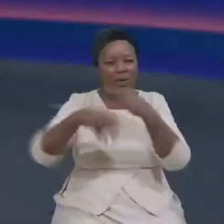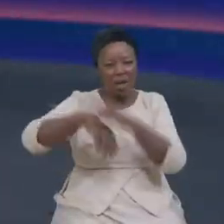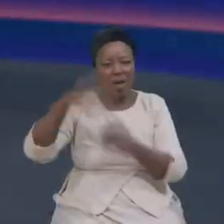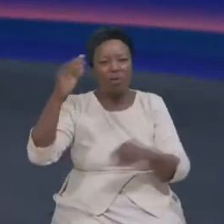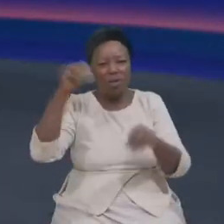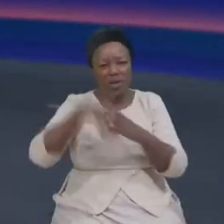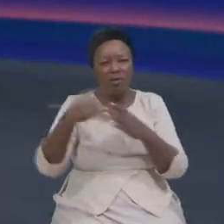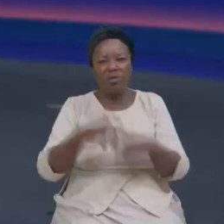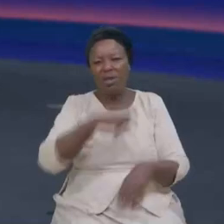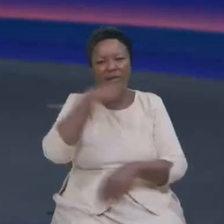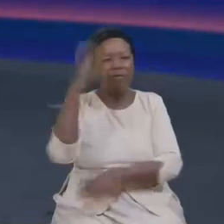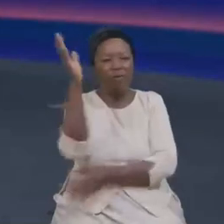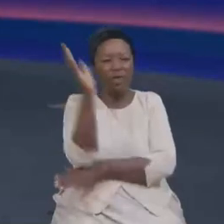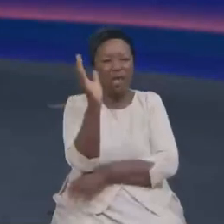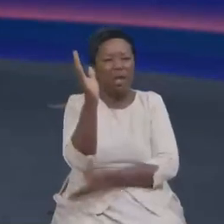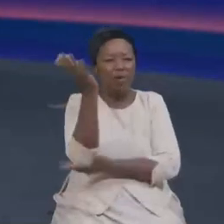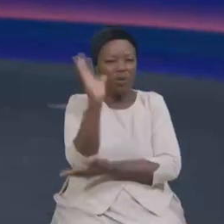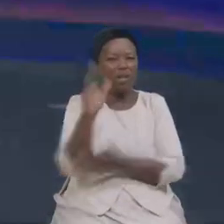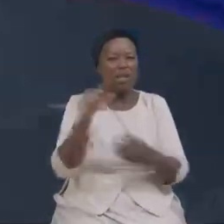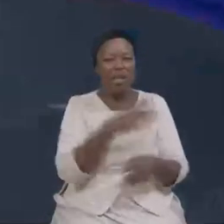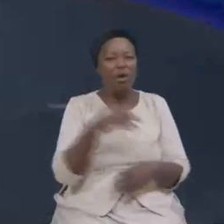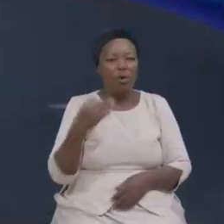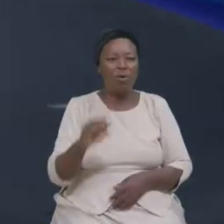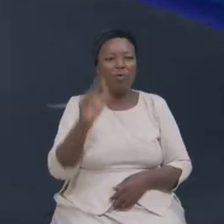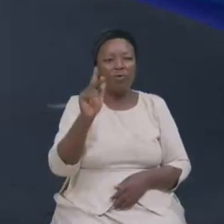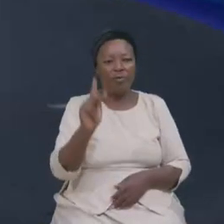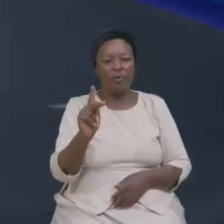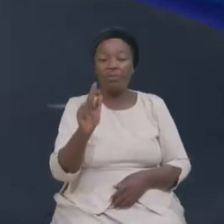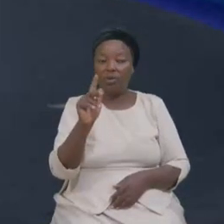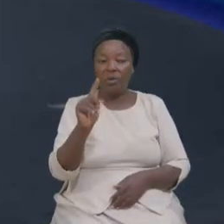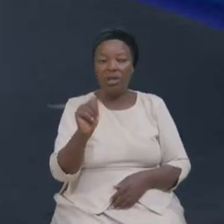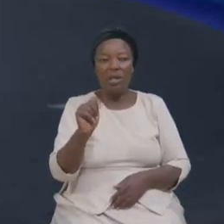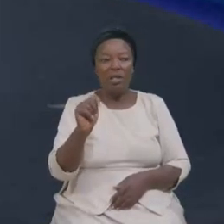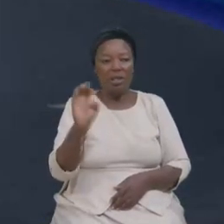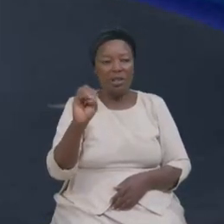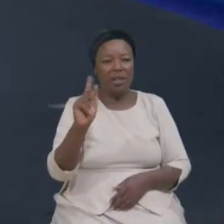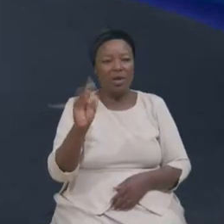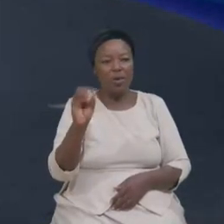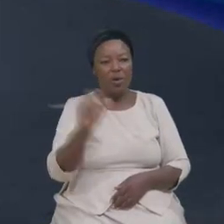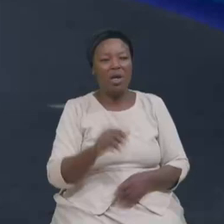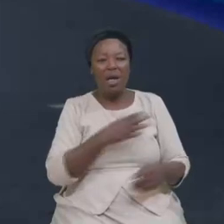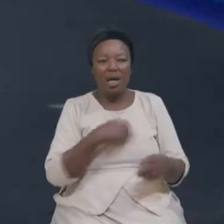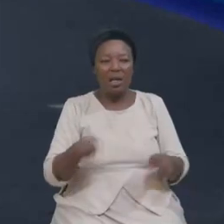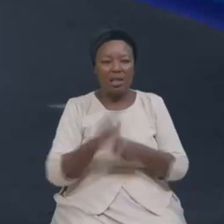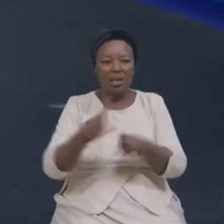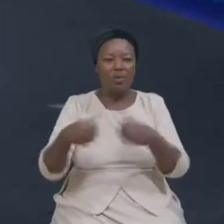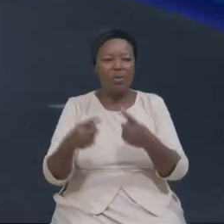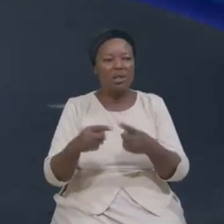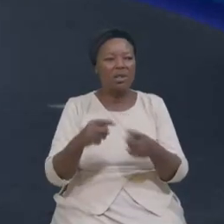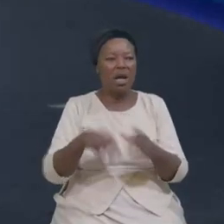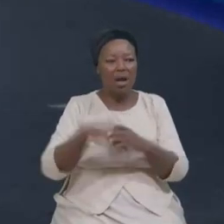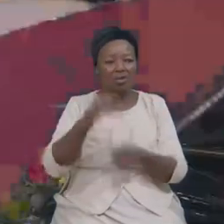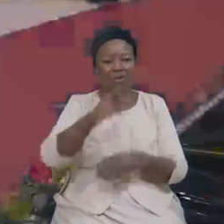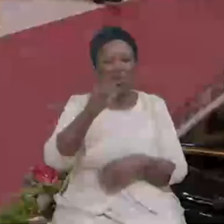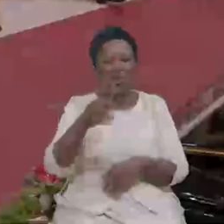de Tekoa. À leur départ, Josaphat se présenta et dit, « Écoutez-moi,